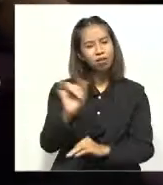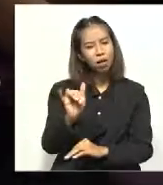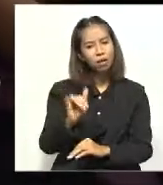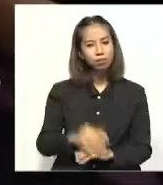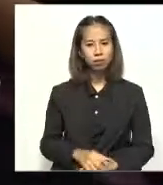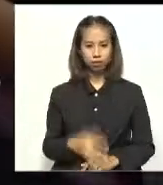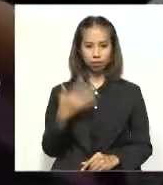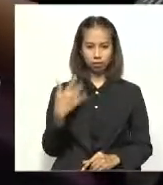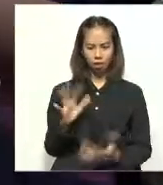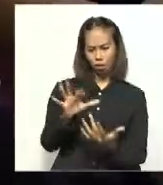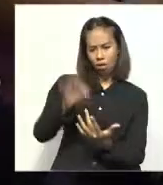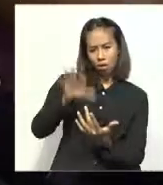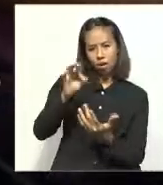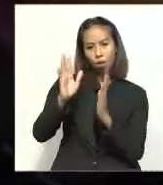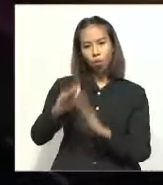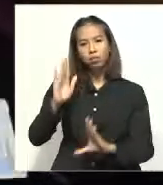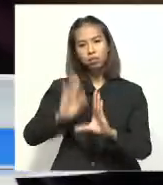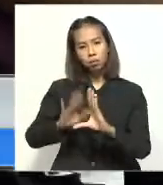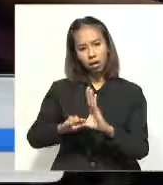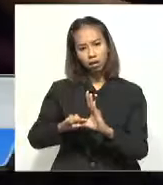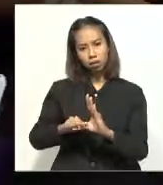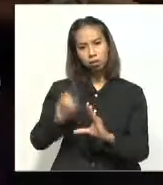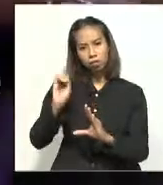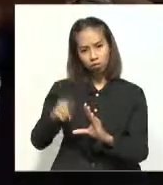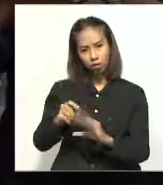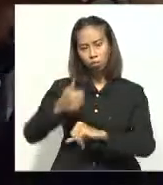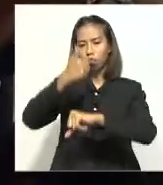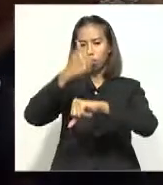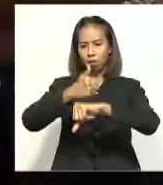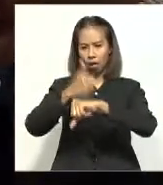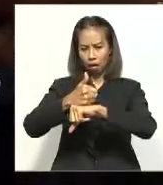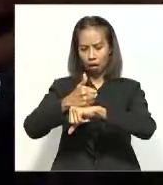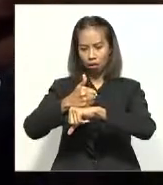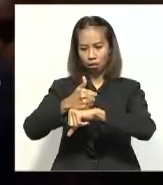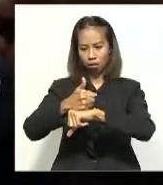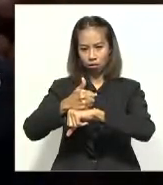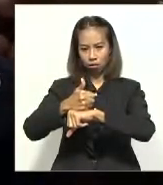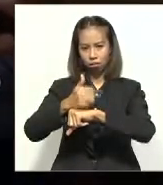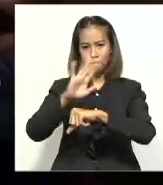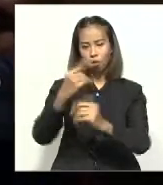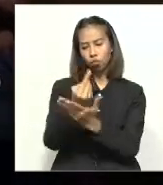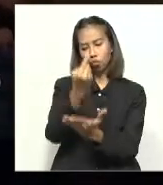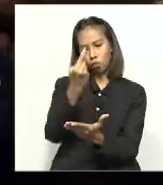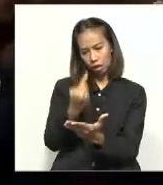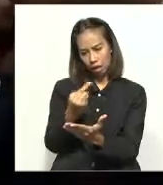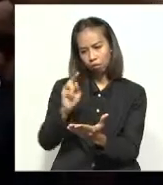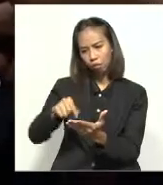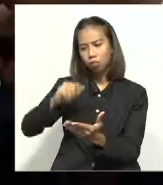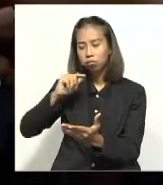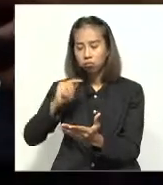คัดสรรผู้สมัครเนี่ยต้องฟังความเห็นจากหัวหน้าสาขาจากตัวแทนพรรคการเมืองประจำ